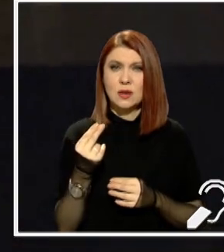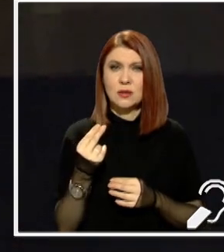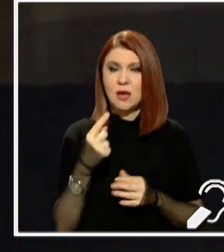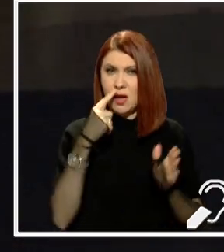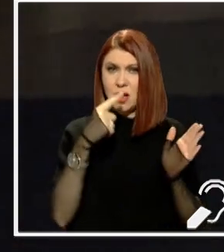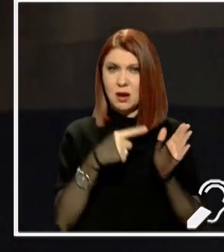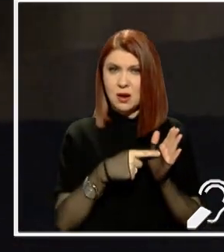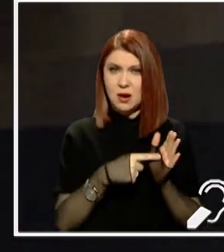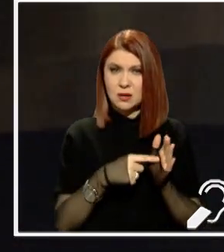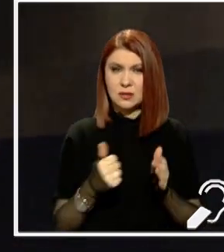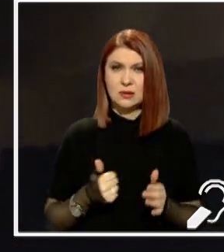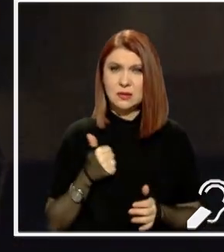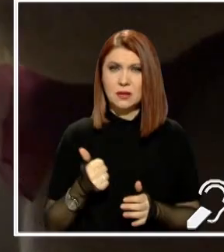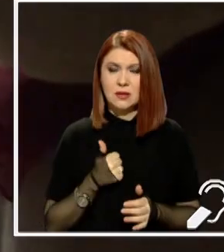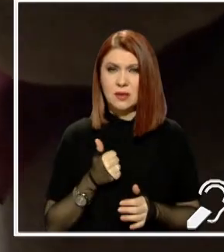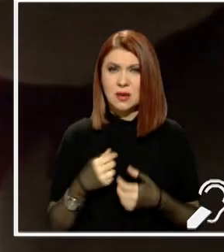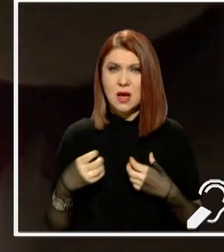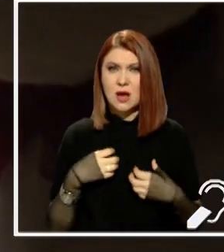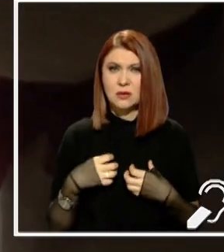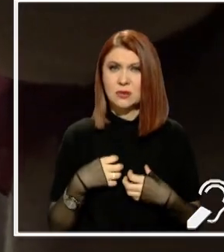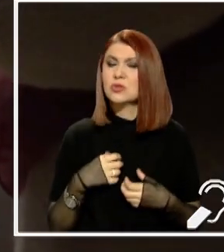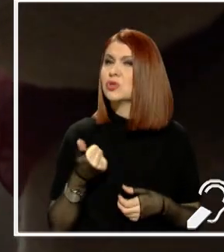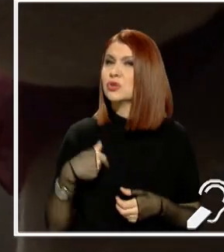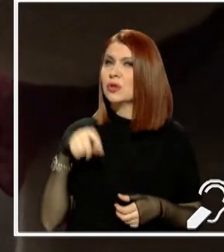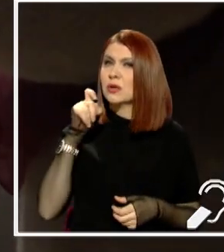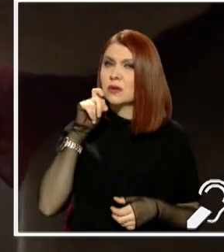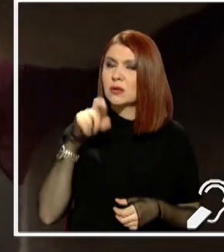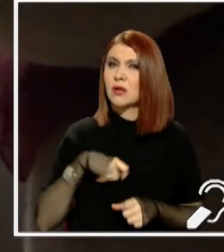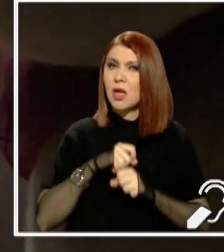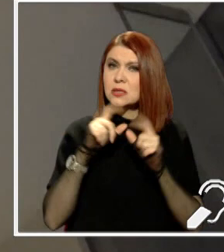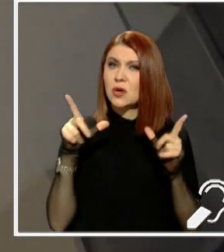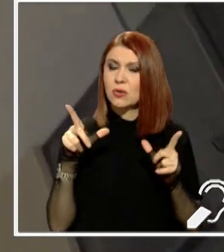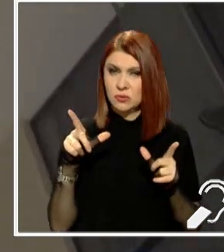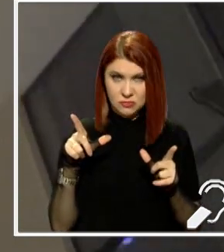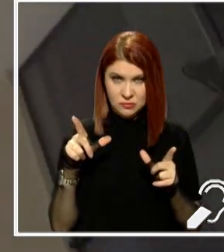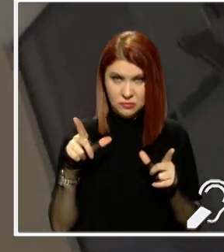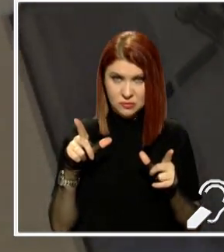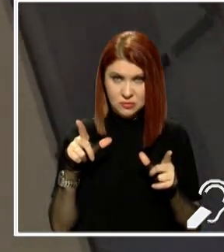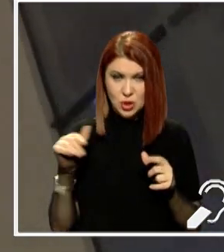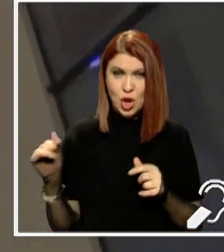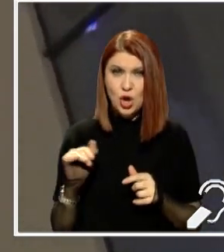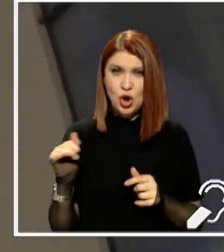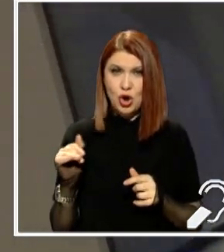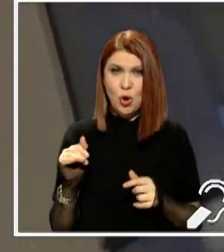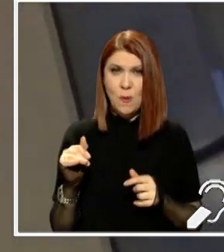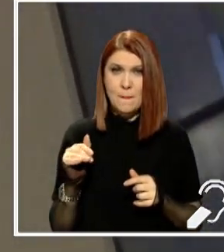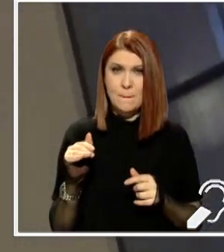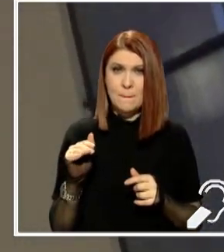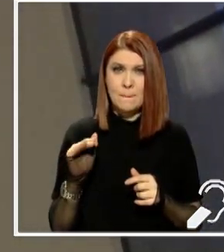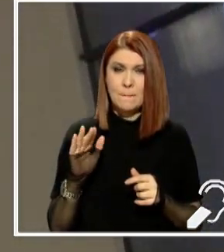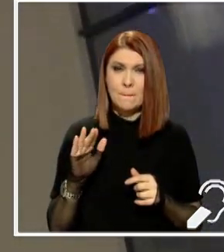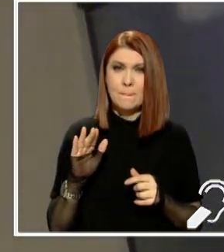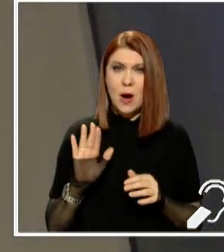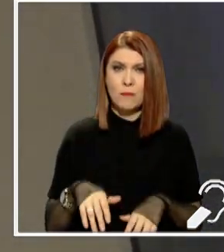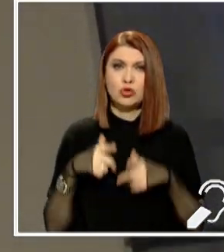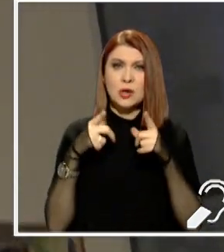transpuse de tinerii noștri artiști și mi se pare extraordinar că copiii au avut răspuns